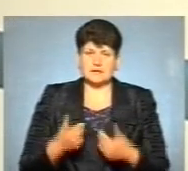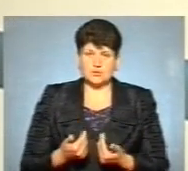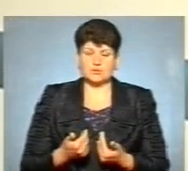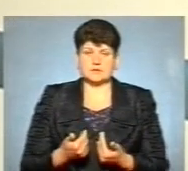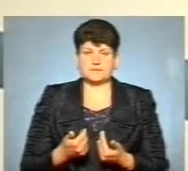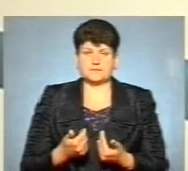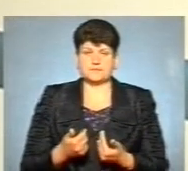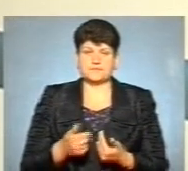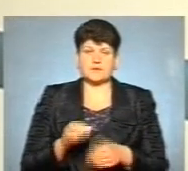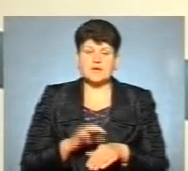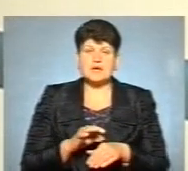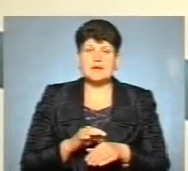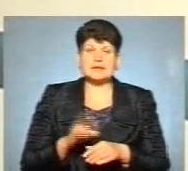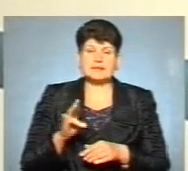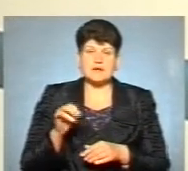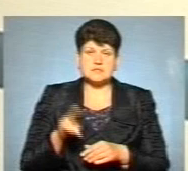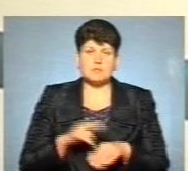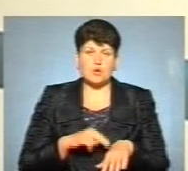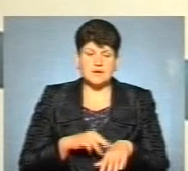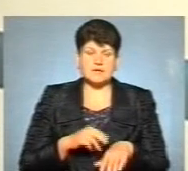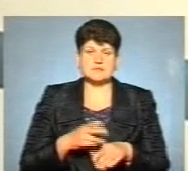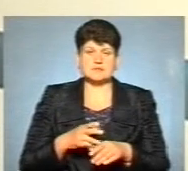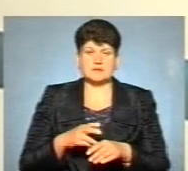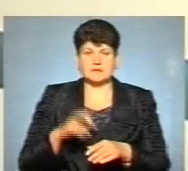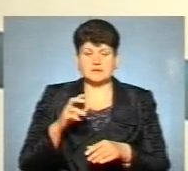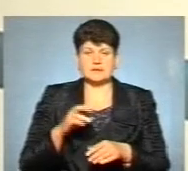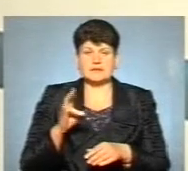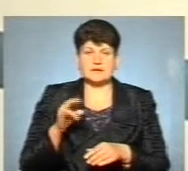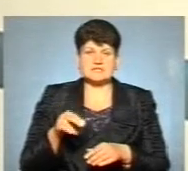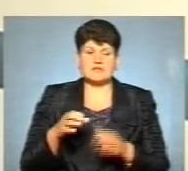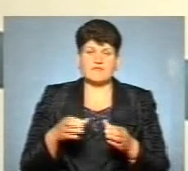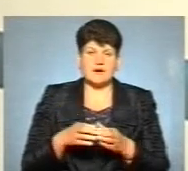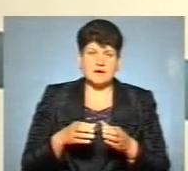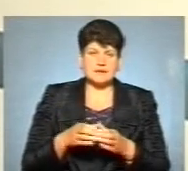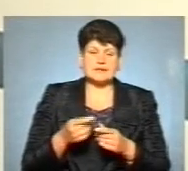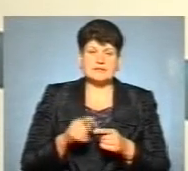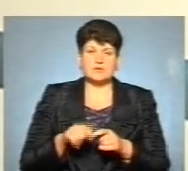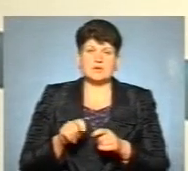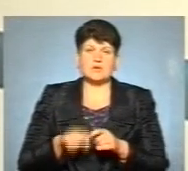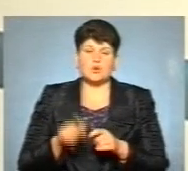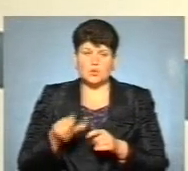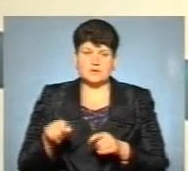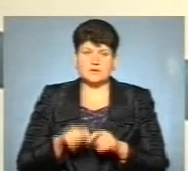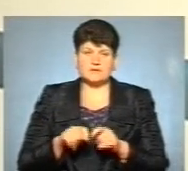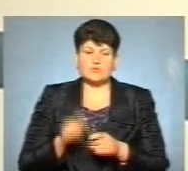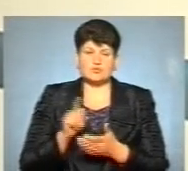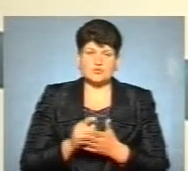інфекцією, і представники Нацгвардії, Нацполіції і Держприкордонслужби. Ці люди тестуються в обов'язковому порядку, але є